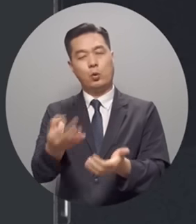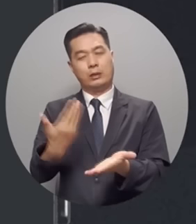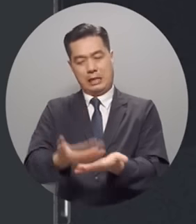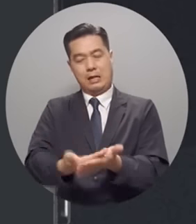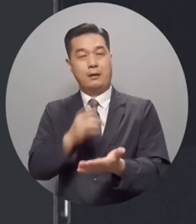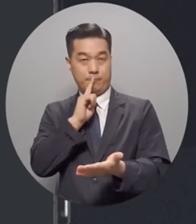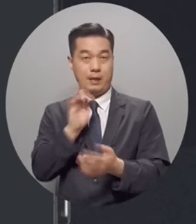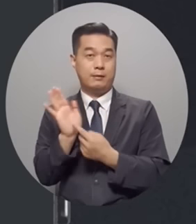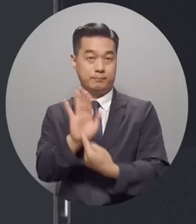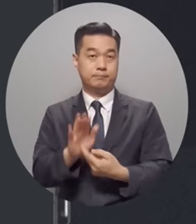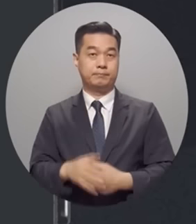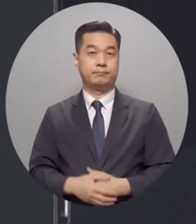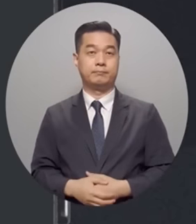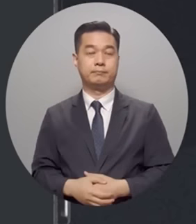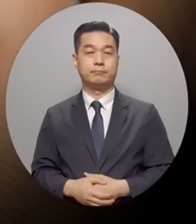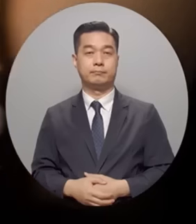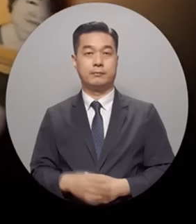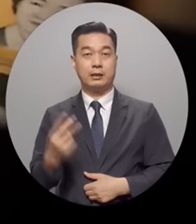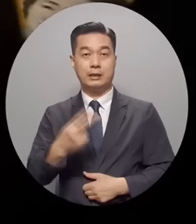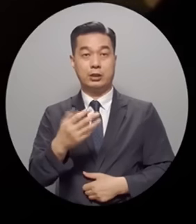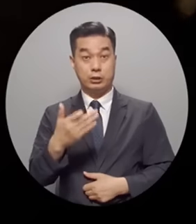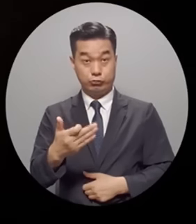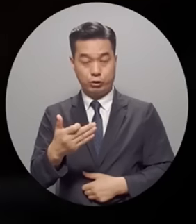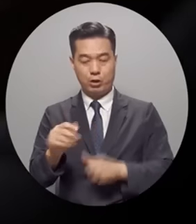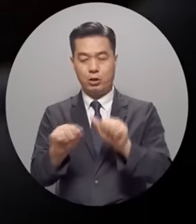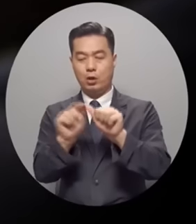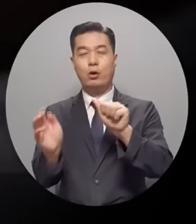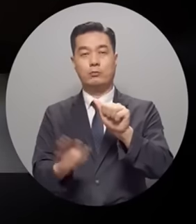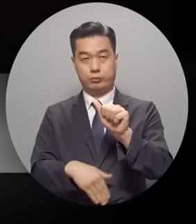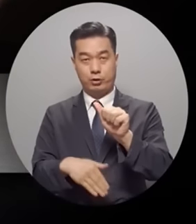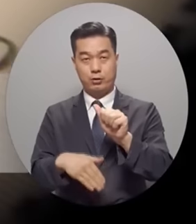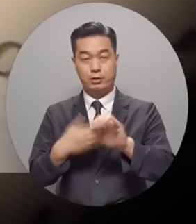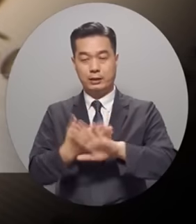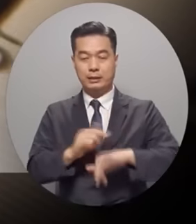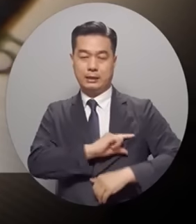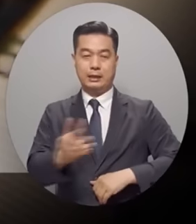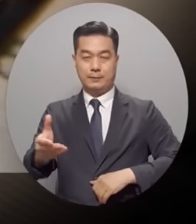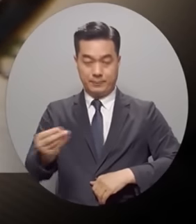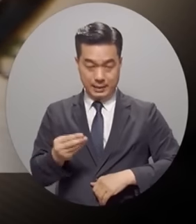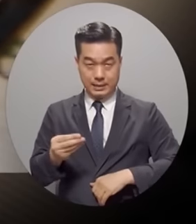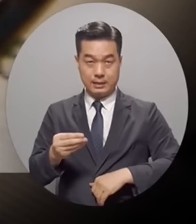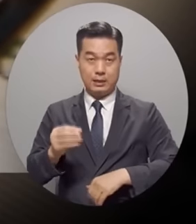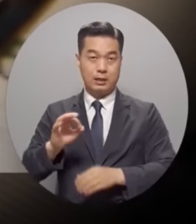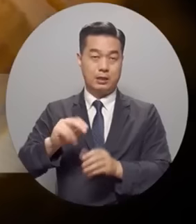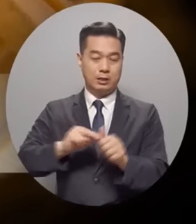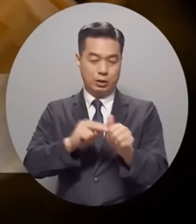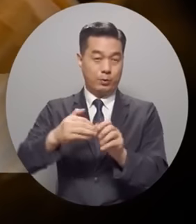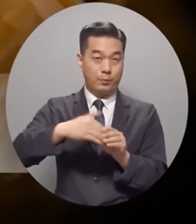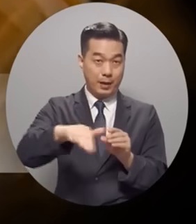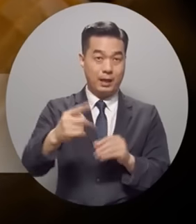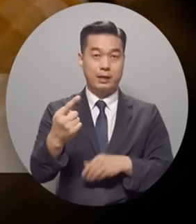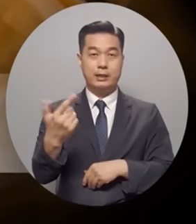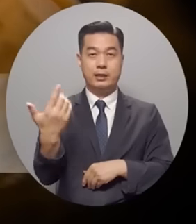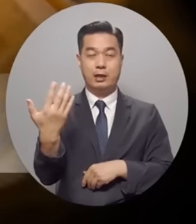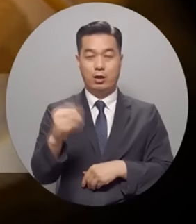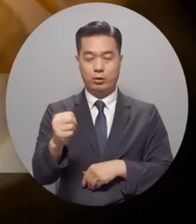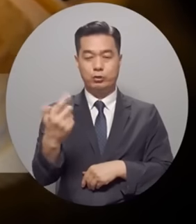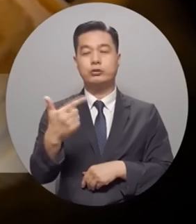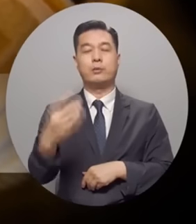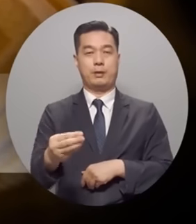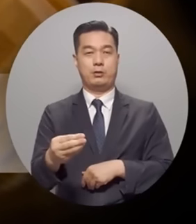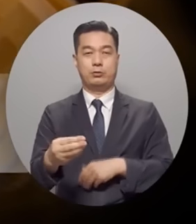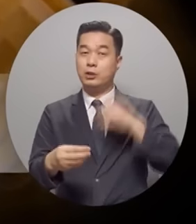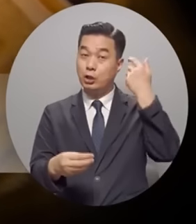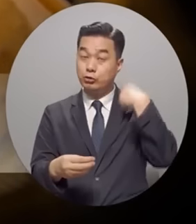했습니다. 2019년 5월부터 차명 계좌를 통해 받은 돈은 모두 1억 6천만 원. 여기에 더해 중국